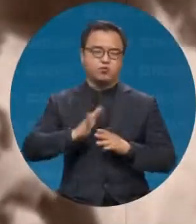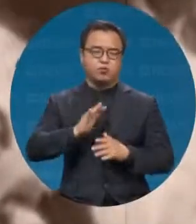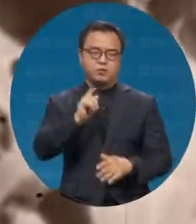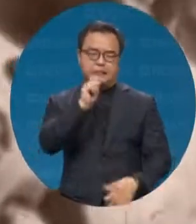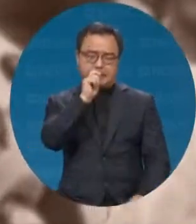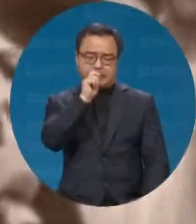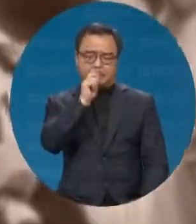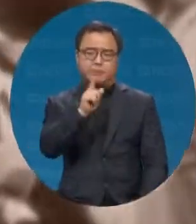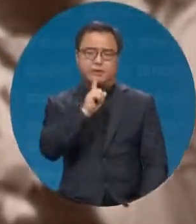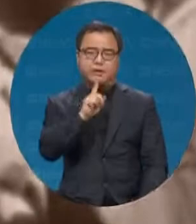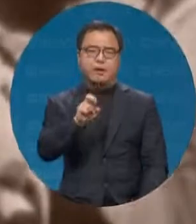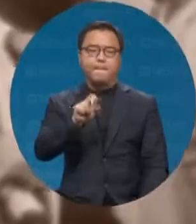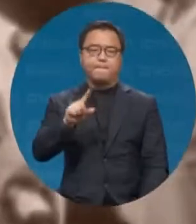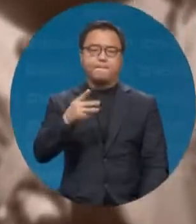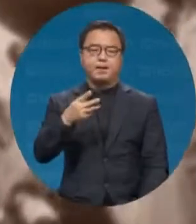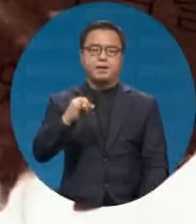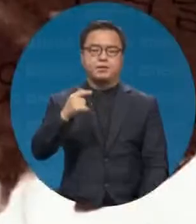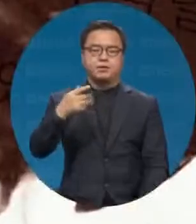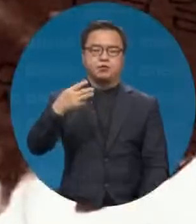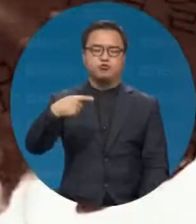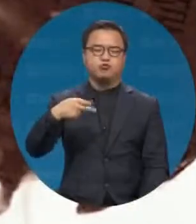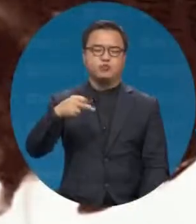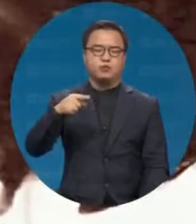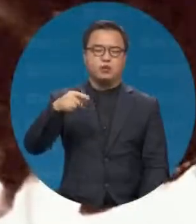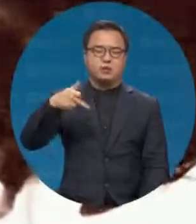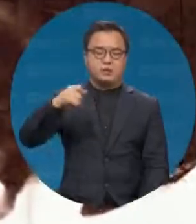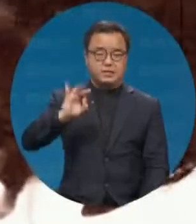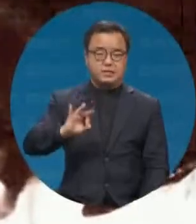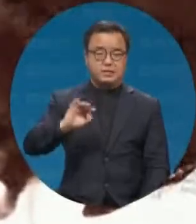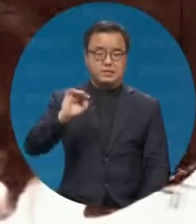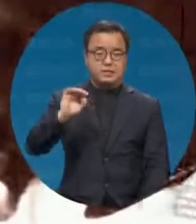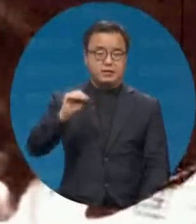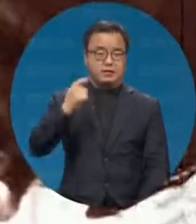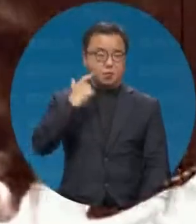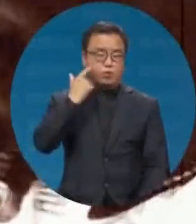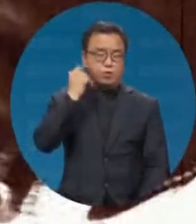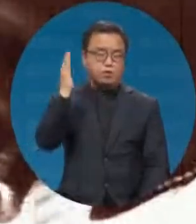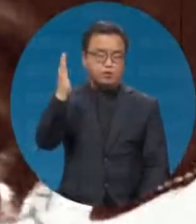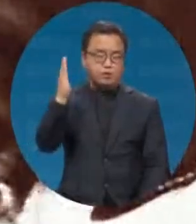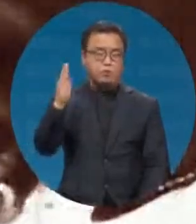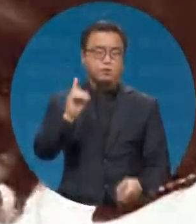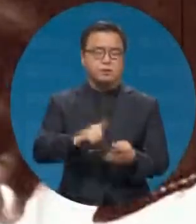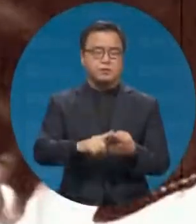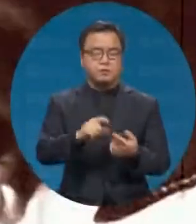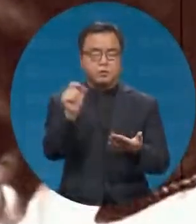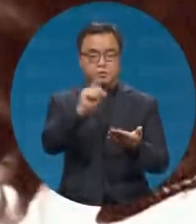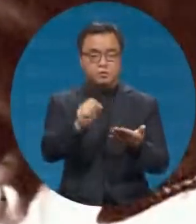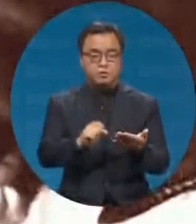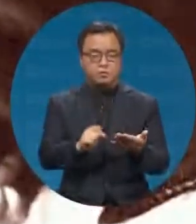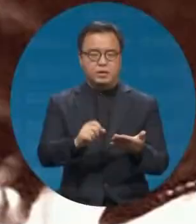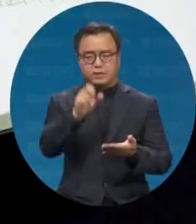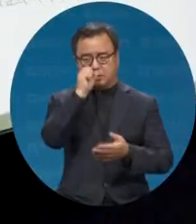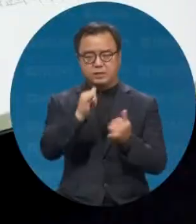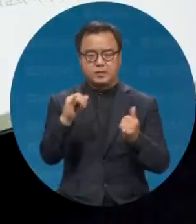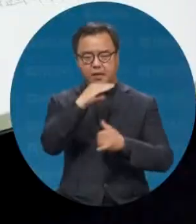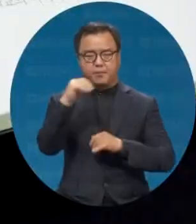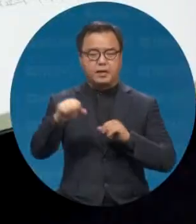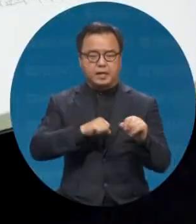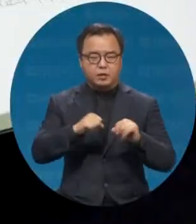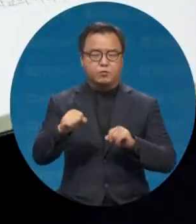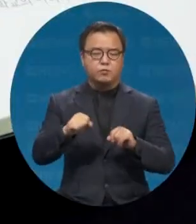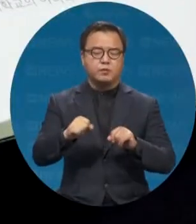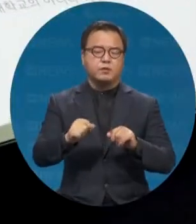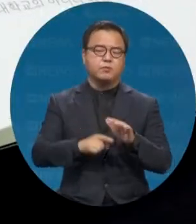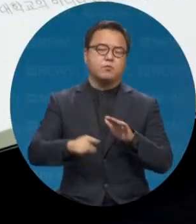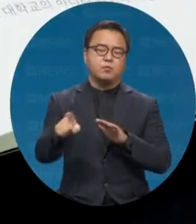마틴 루터킹의 연설을 언급하며 선한 사람들이 올바른 행동을 위해 나서야 한다는 점을 강조하는데요. 한